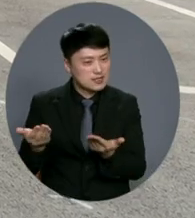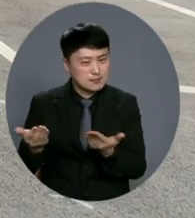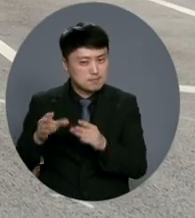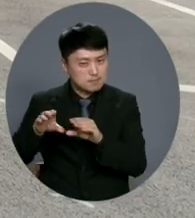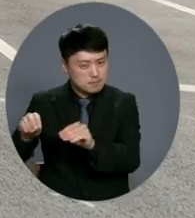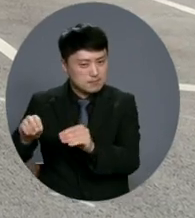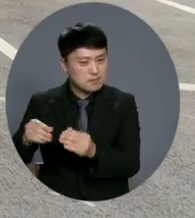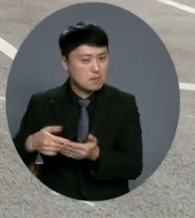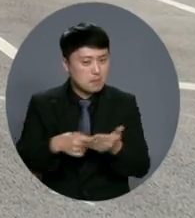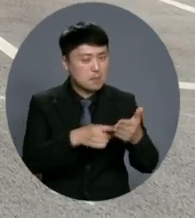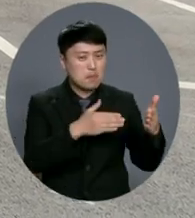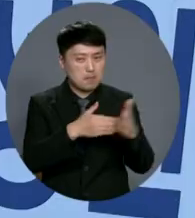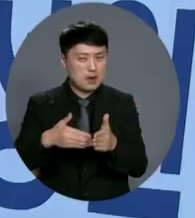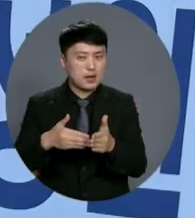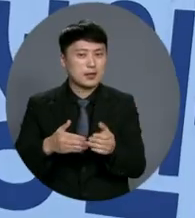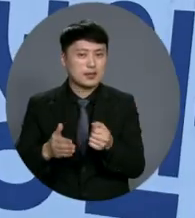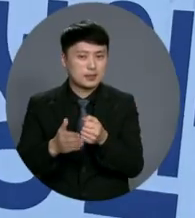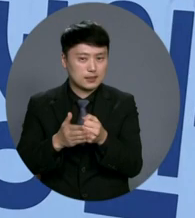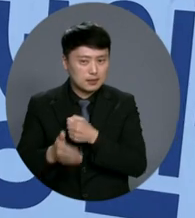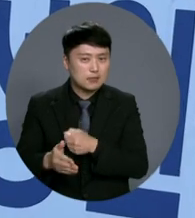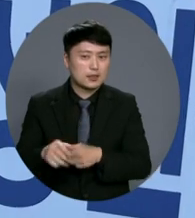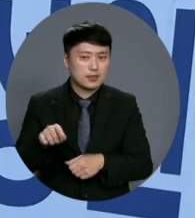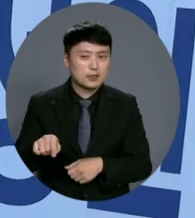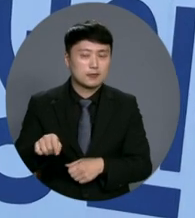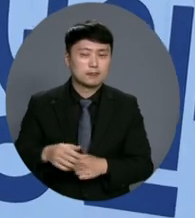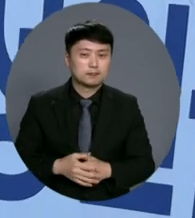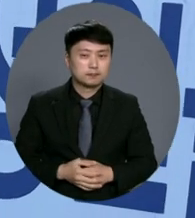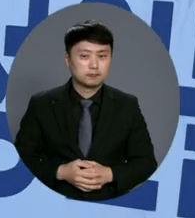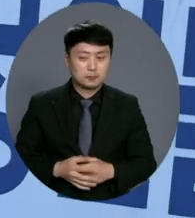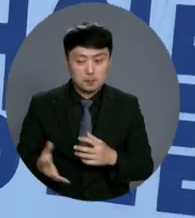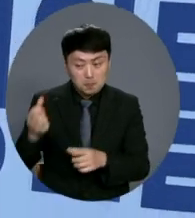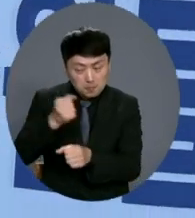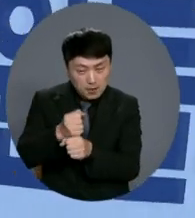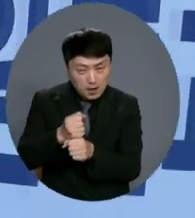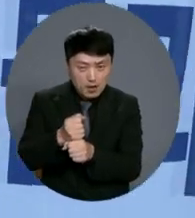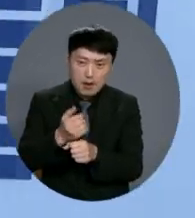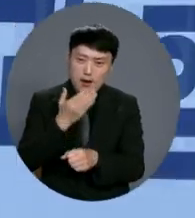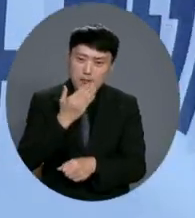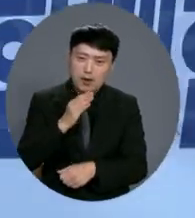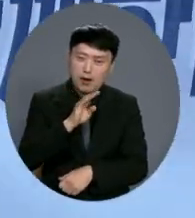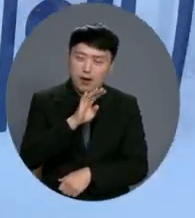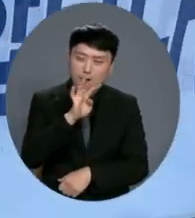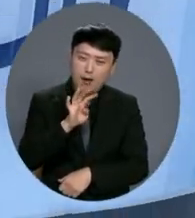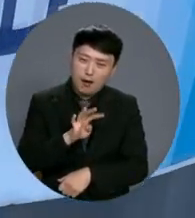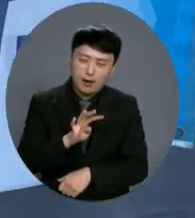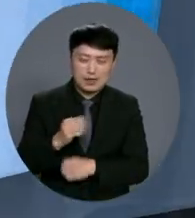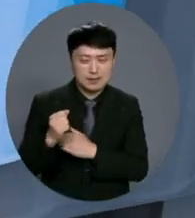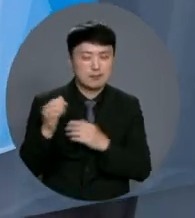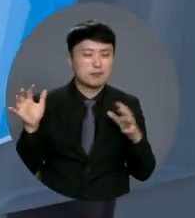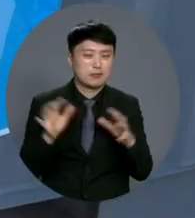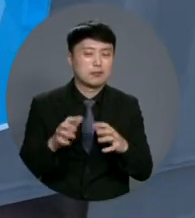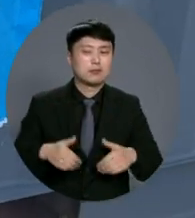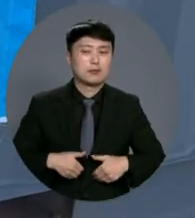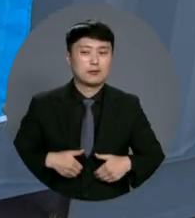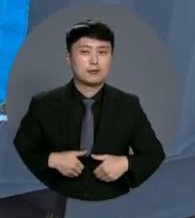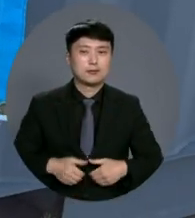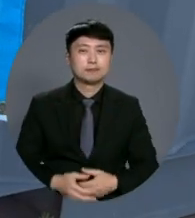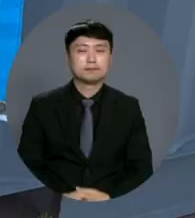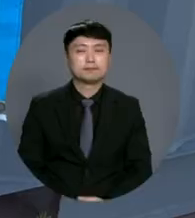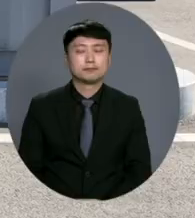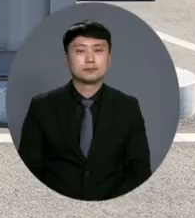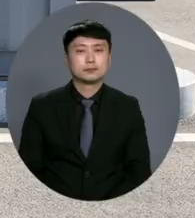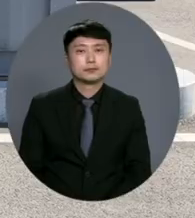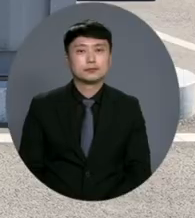신청이 기각된만큼 법적 기구인 대학 평가 정상화할 수 있도록 힘을 모아야 한다는 목소리가 커지고 있습니다